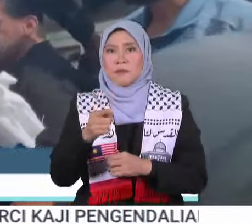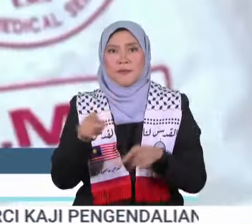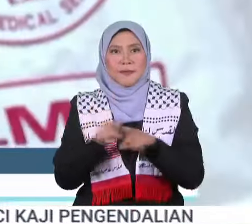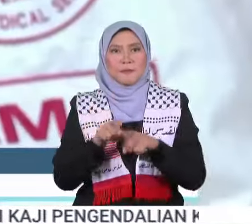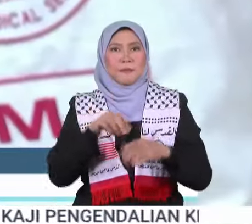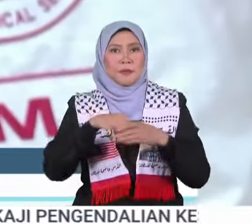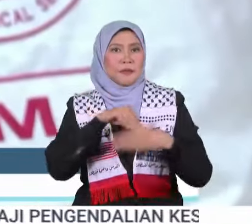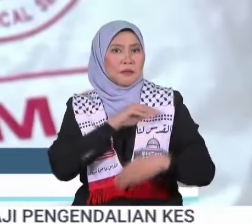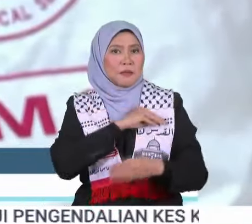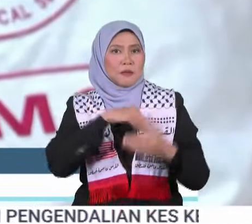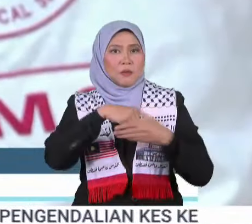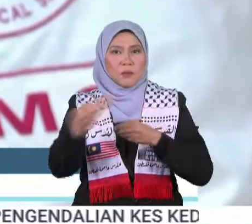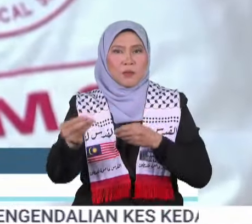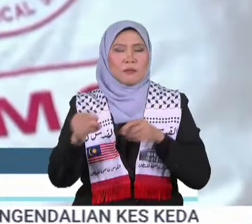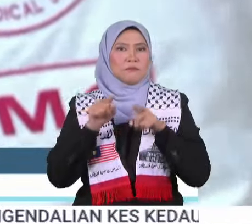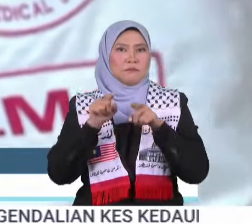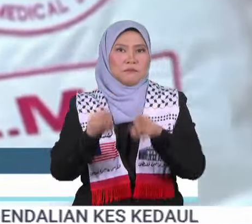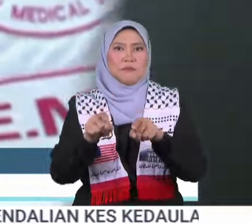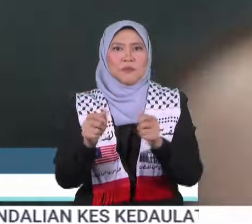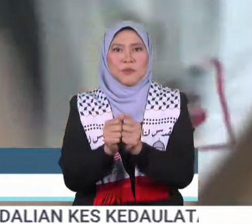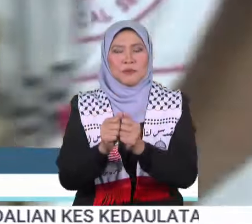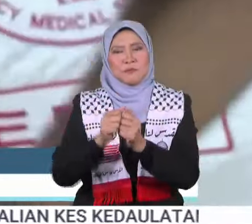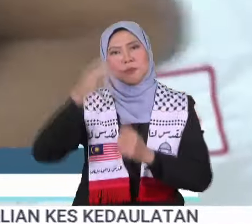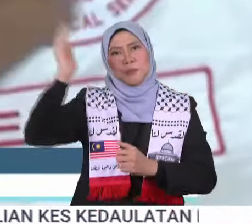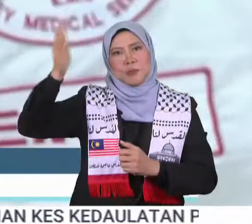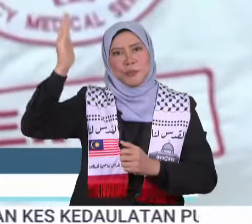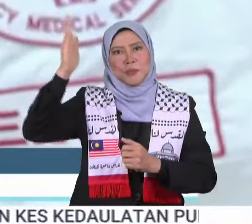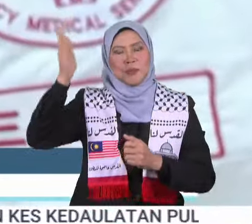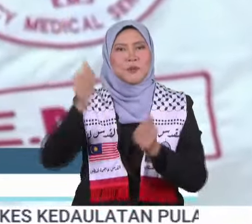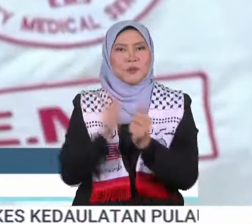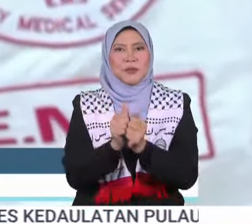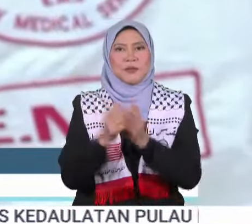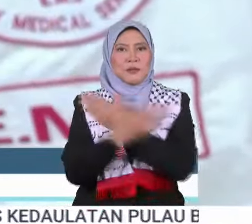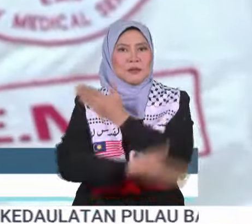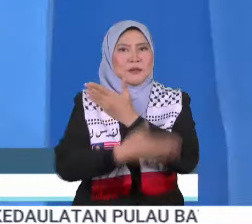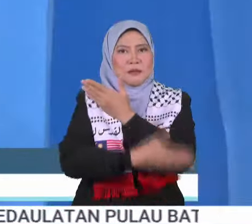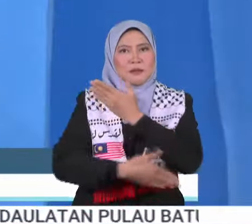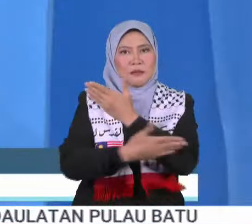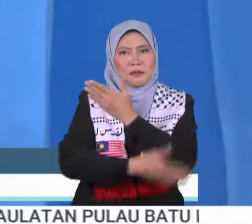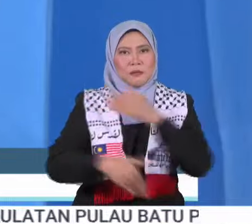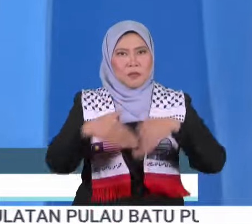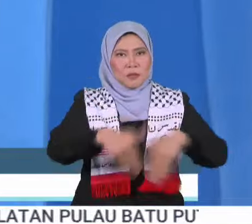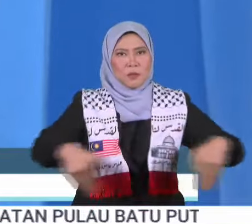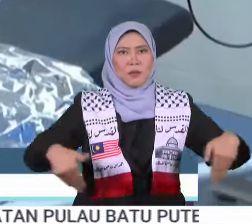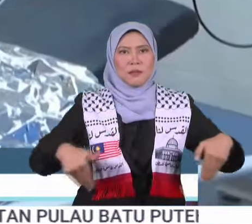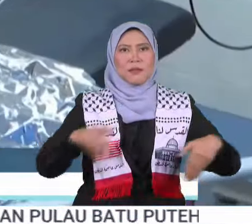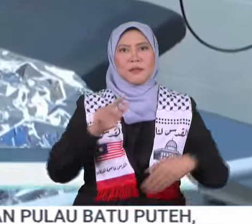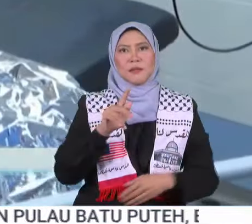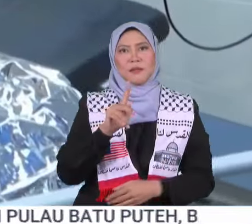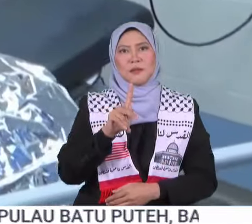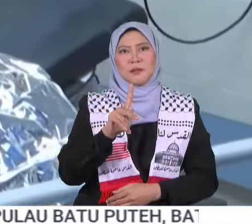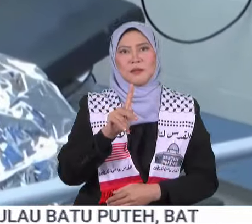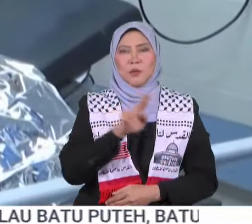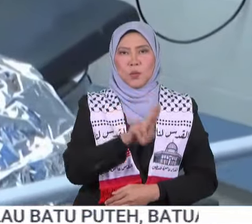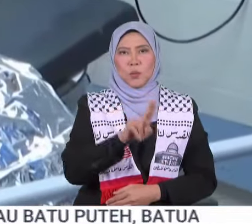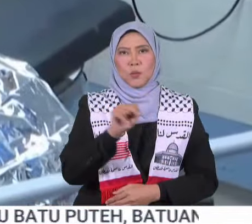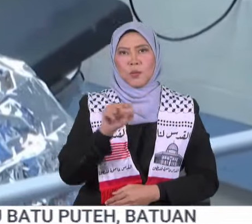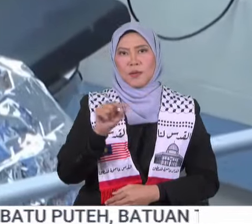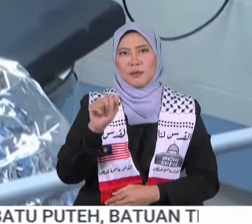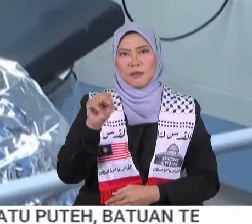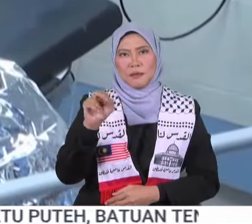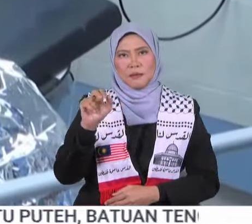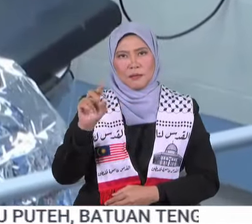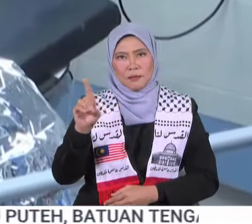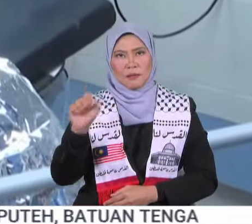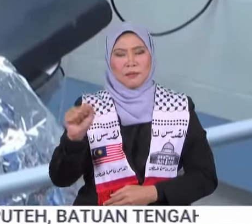seiring kenyataan guteres pada sidang kemuncak pergerakan negara-negara berkecuali di kampala uganda bahawa hak Palestin